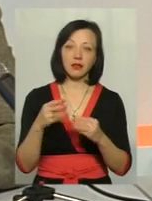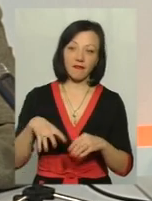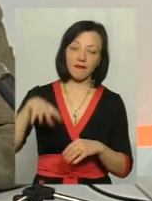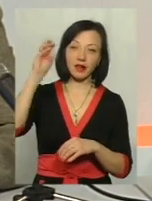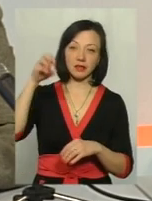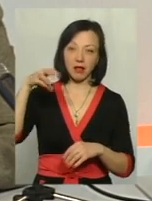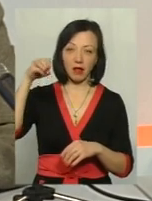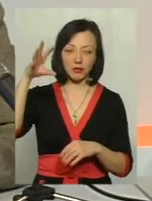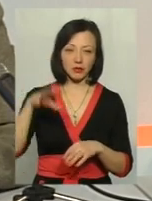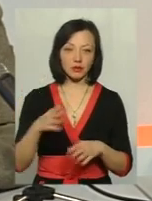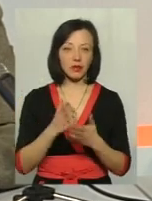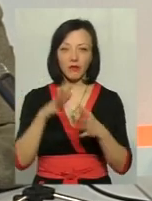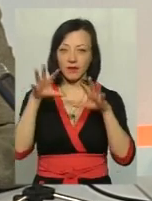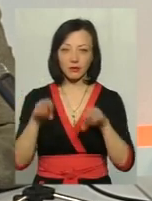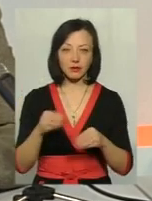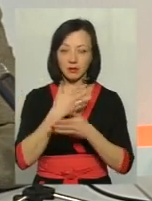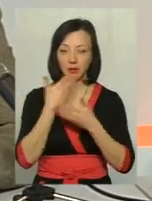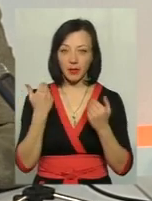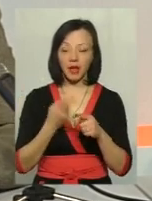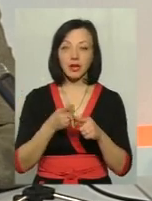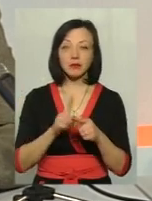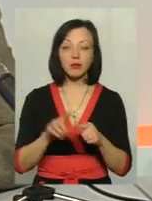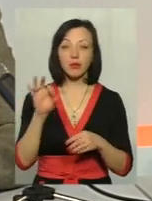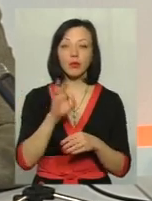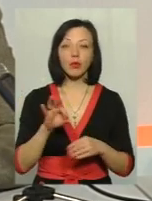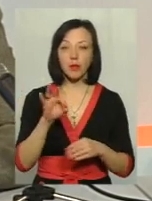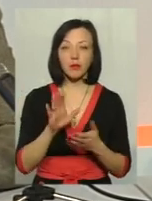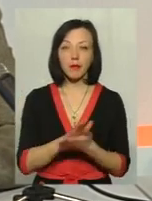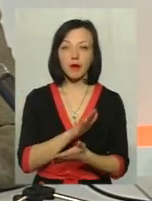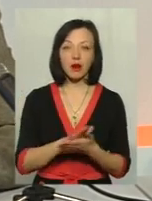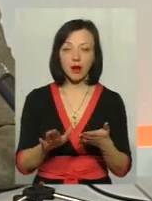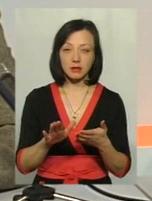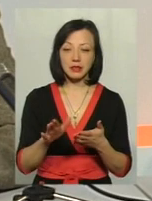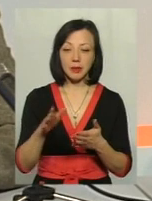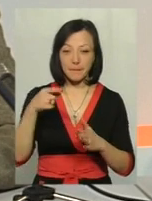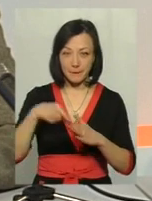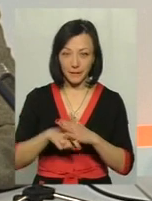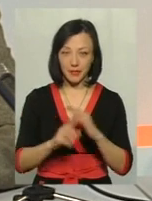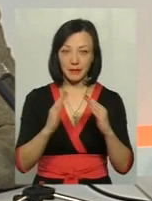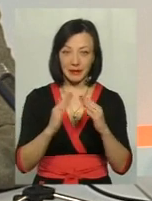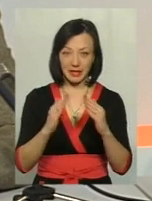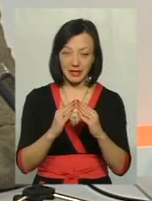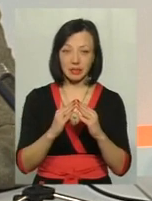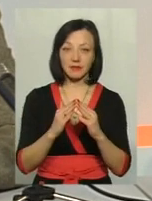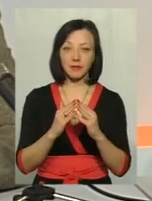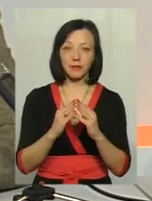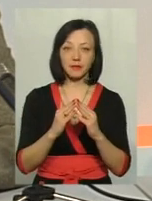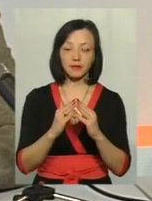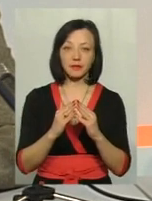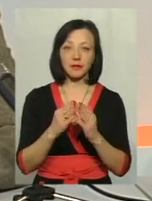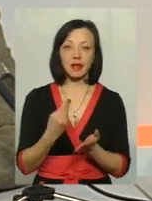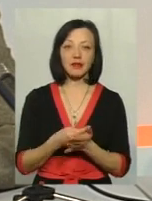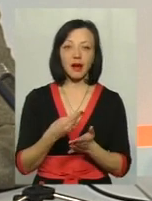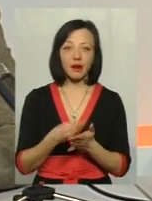під'їзд лампочками світиться, його не виключають. З приводу прибирання під'їздів, то